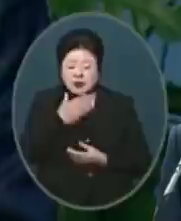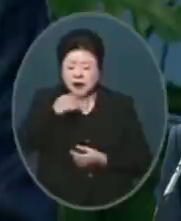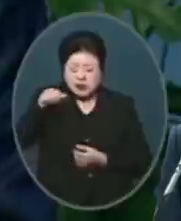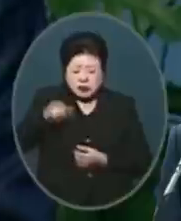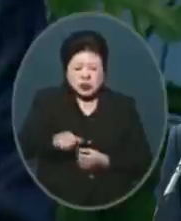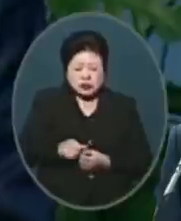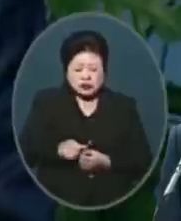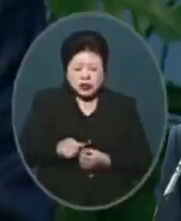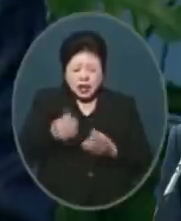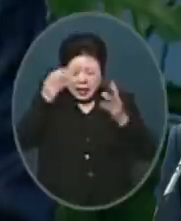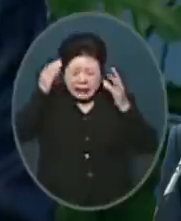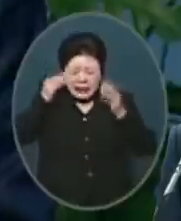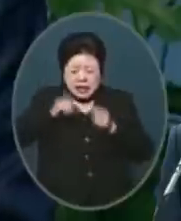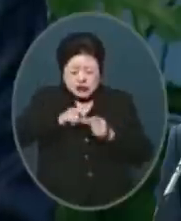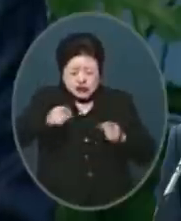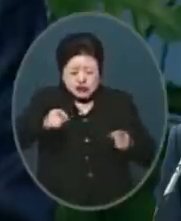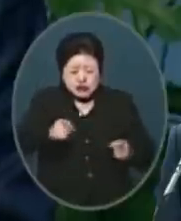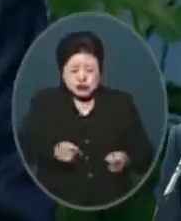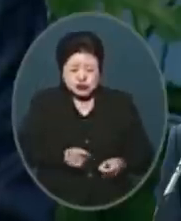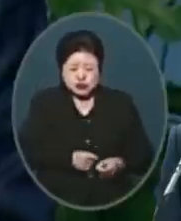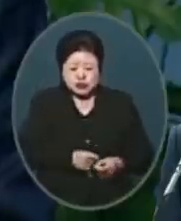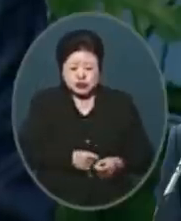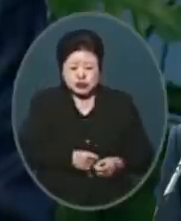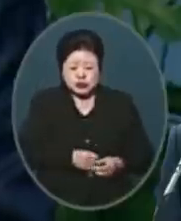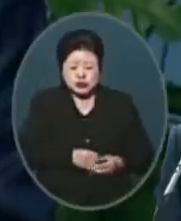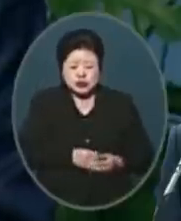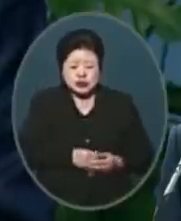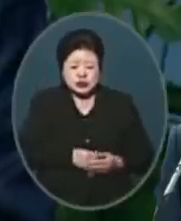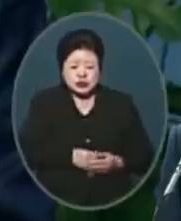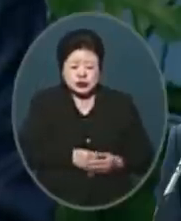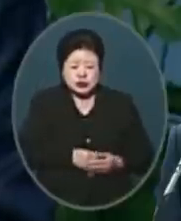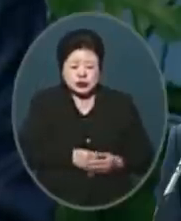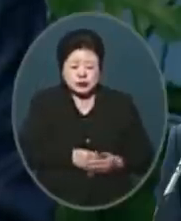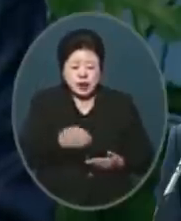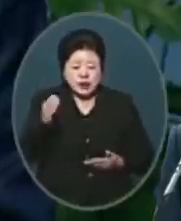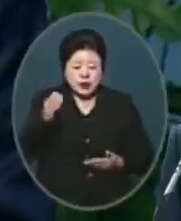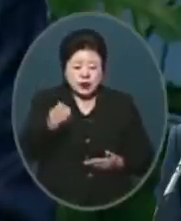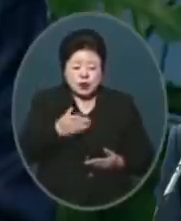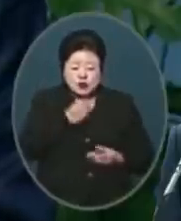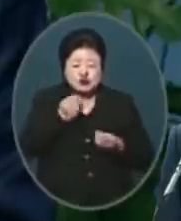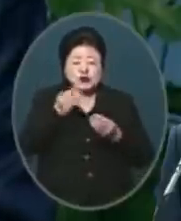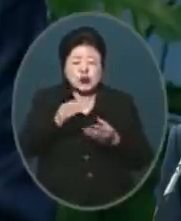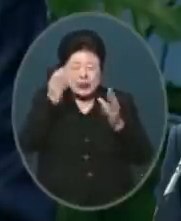저주의 탯줄을 끊기고 축복의 탯줄에 연결되었는데,